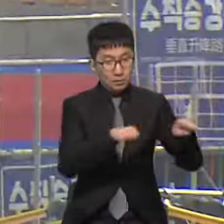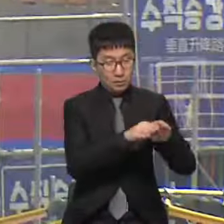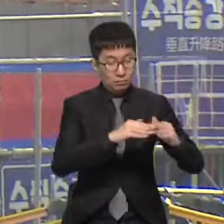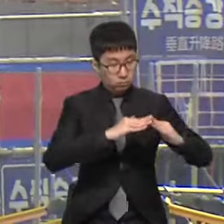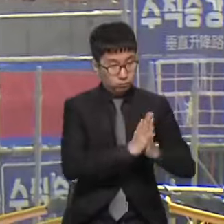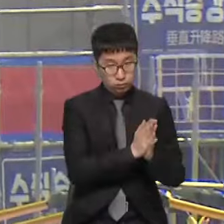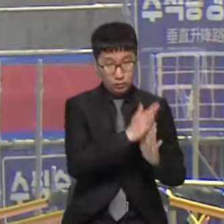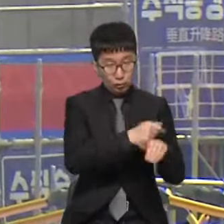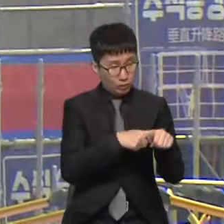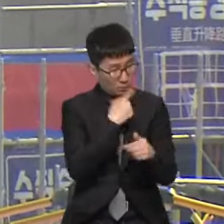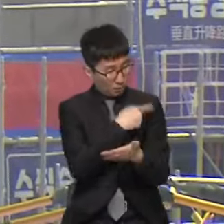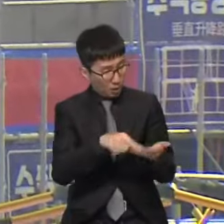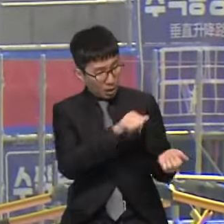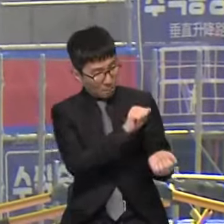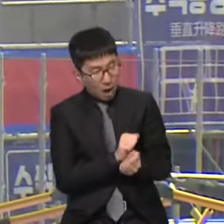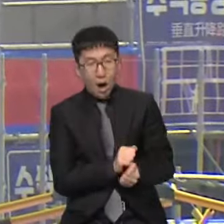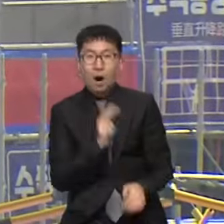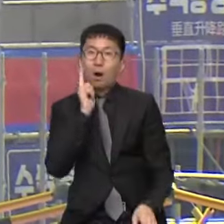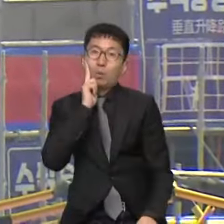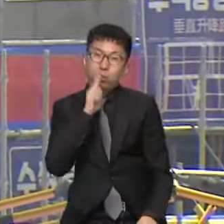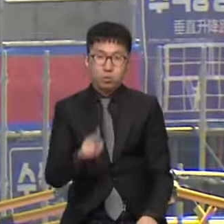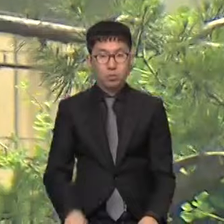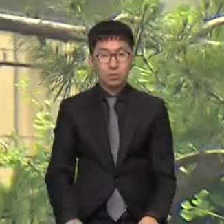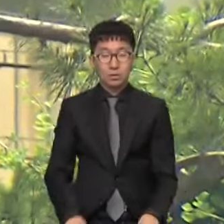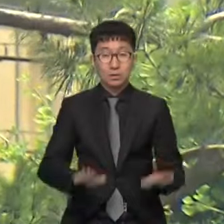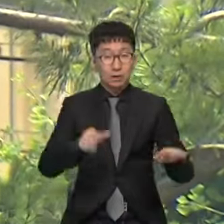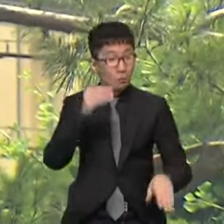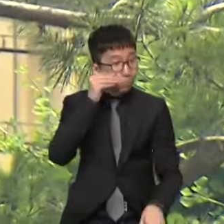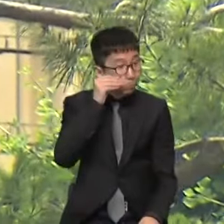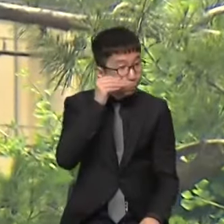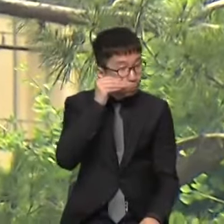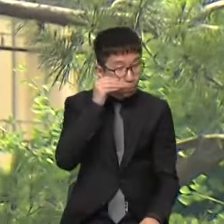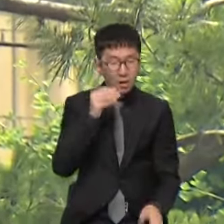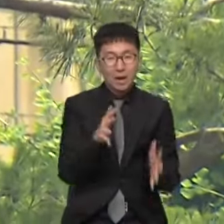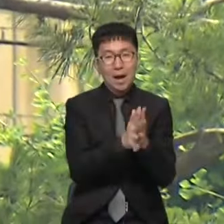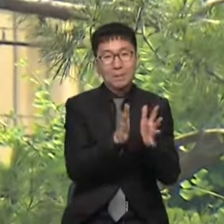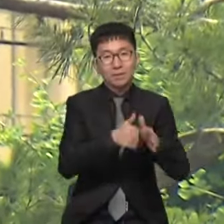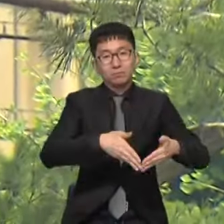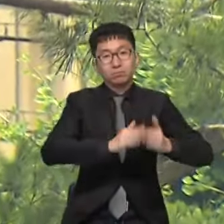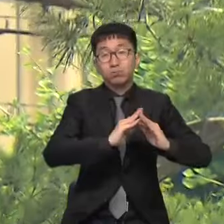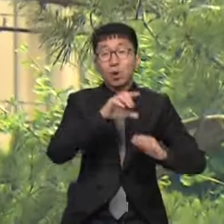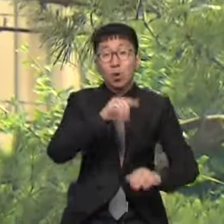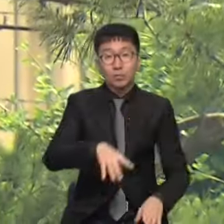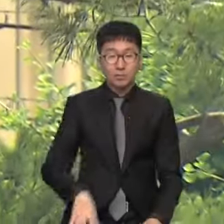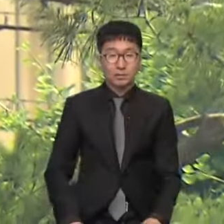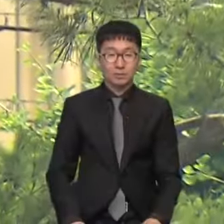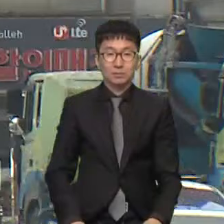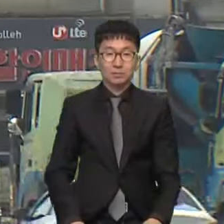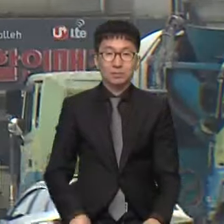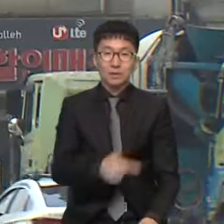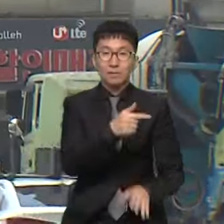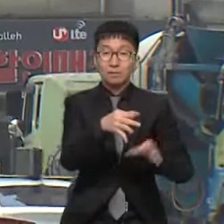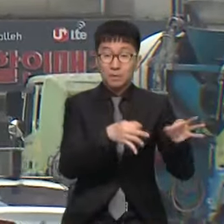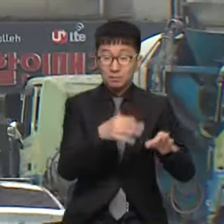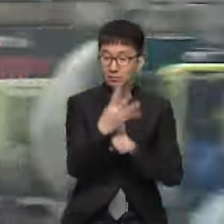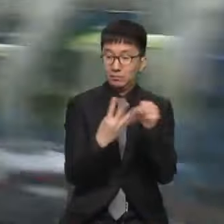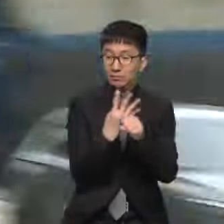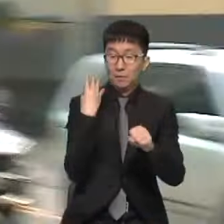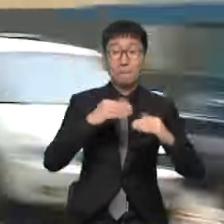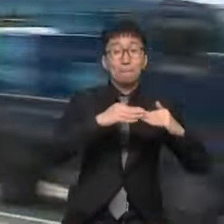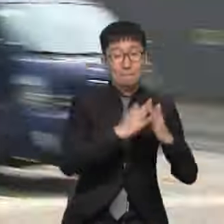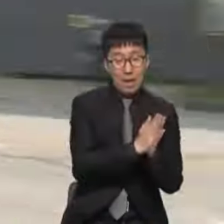미치는 영향은 수치로 확인돼 지금은 빈 부지에서 아파트 공사가 한창인 서울의 한 대형마트 경우 4년 전 폐점 후